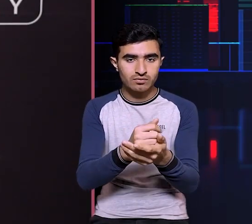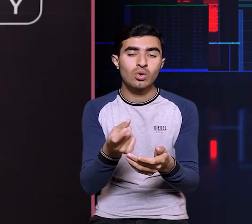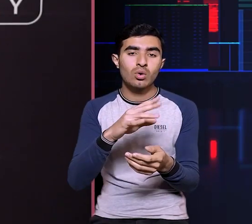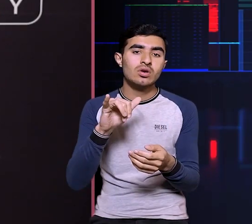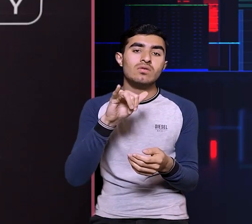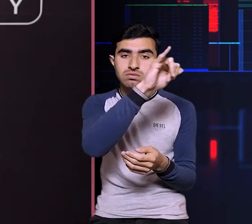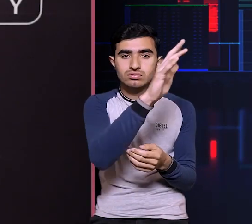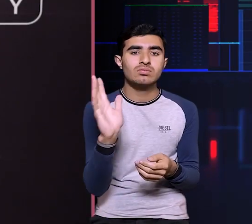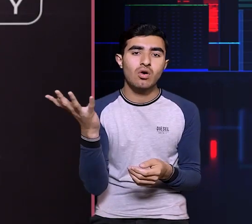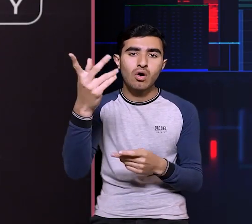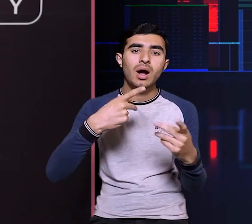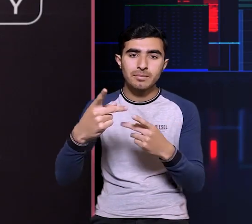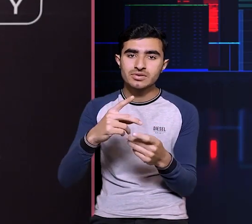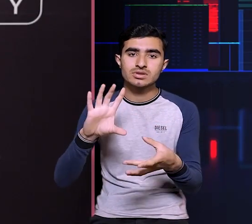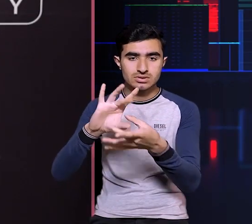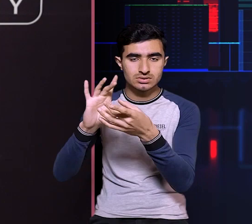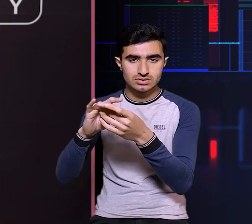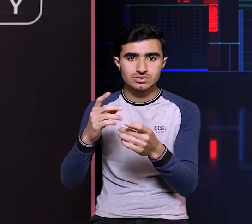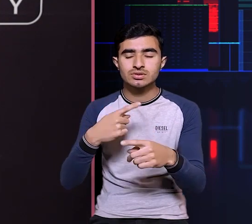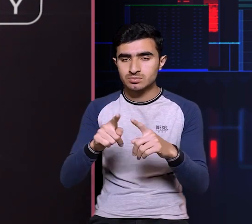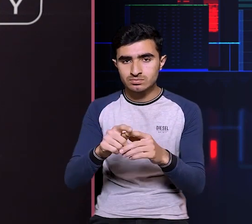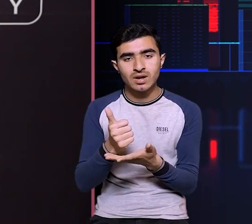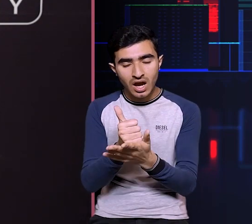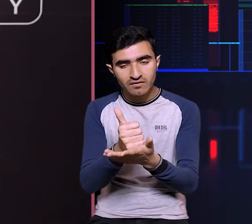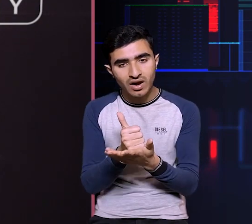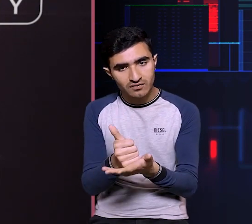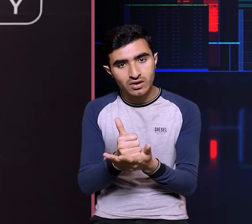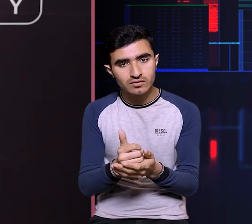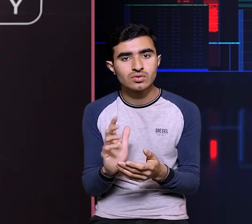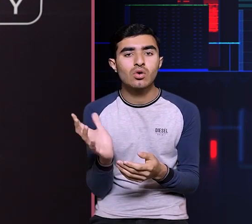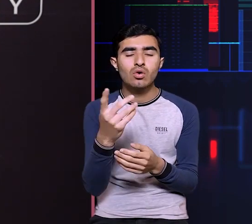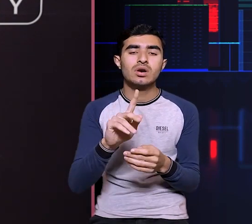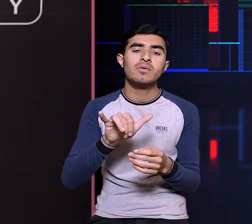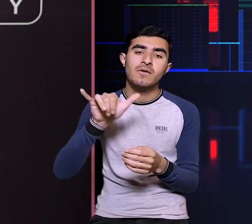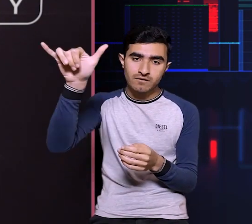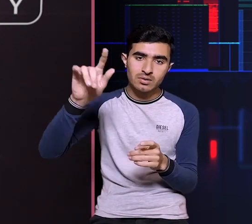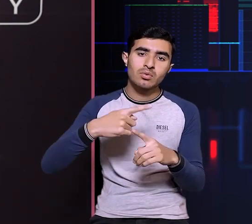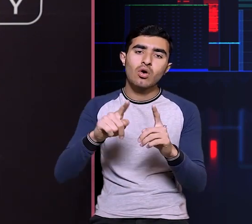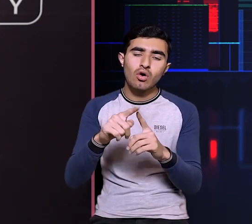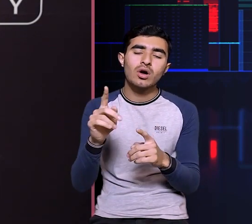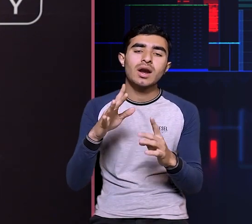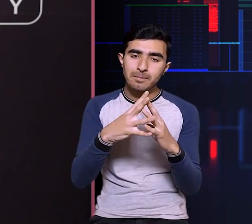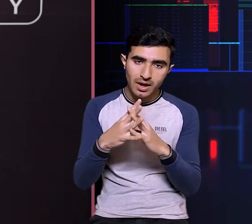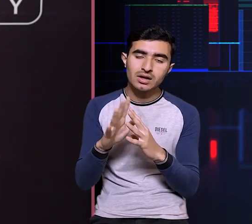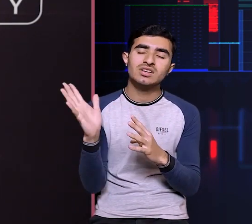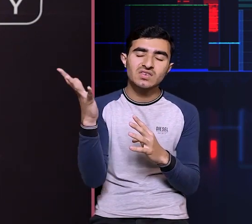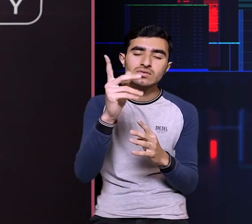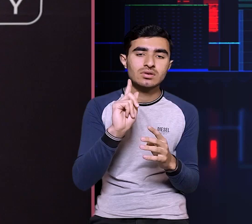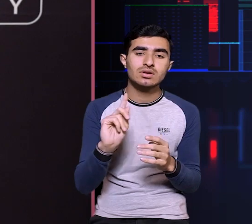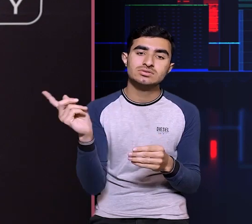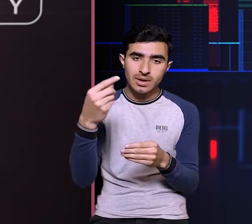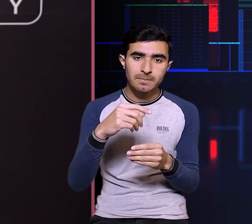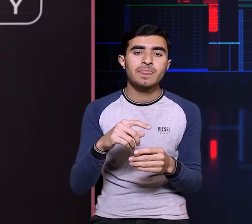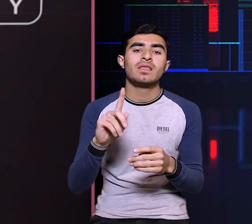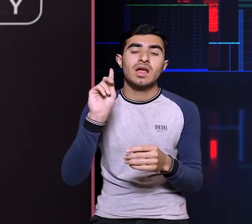उनकी एग्जीबिशंस में पार्टिसिपेट करें या लोकल एग्जीबिशंस में पार्टिसिपेट करें. तो दिस इज़ एन ऑन गोइंग थिंग विच हैपन्स एवरी ईयर. एंड उसके लिए हमारा